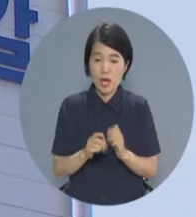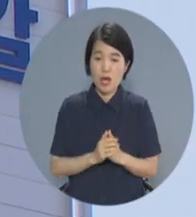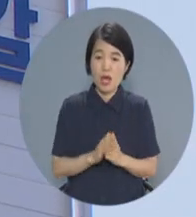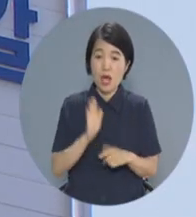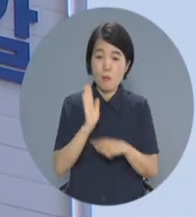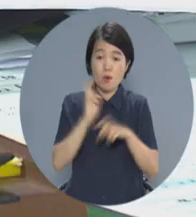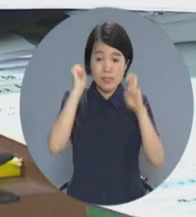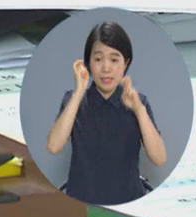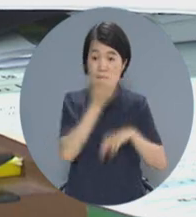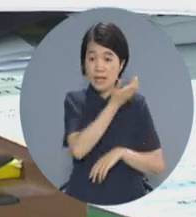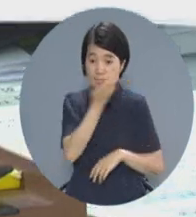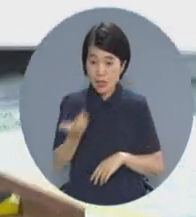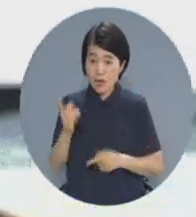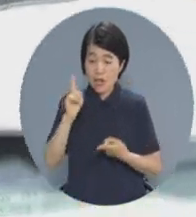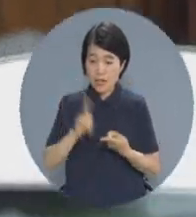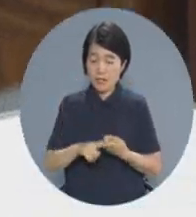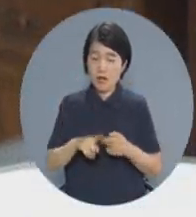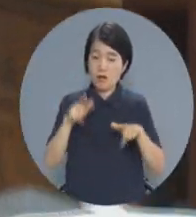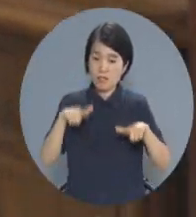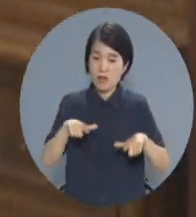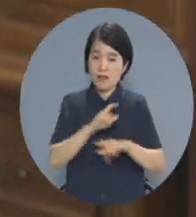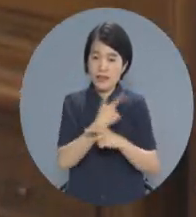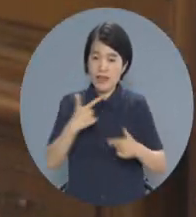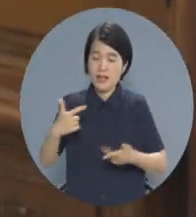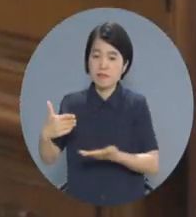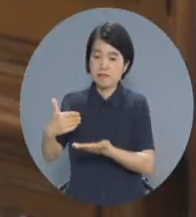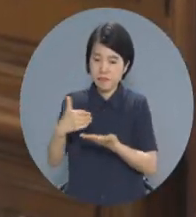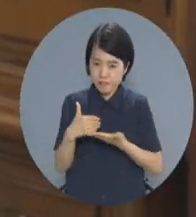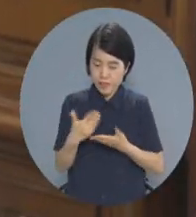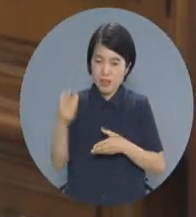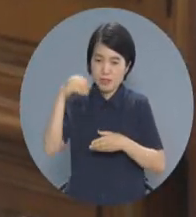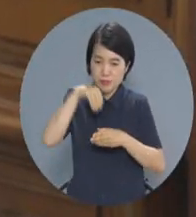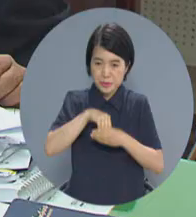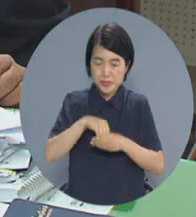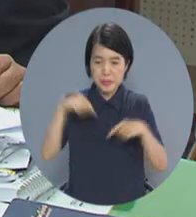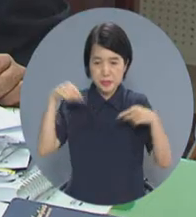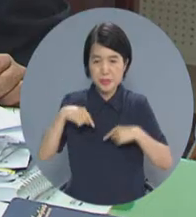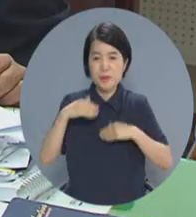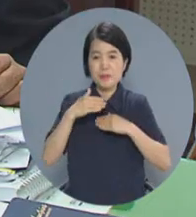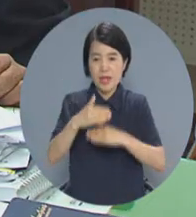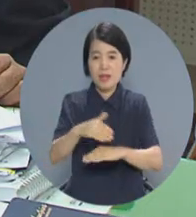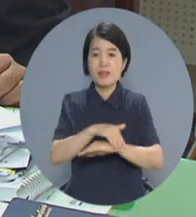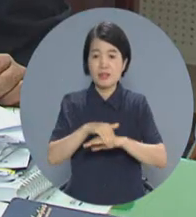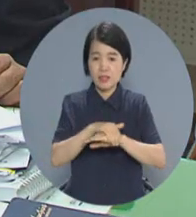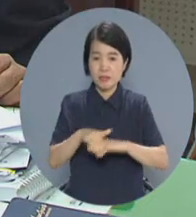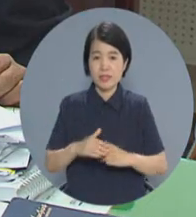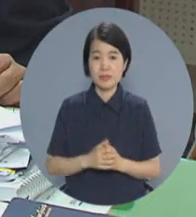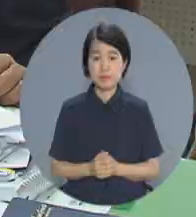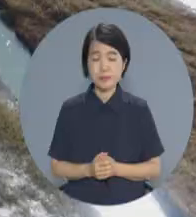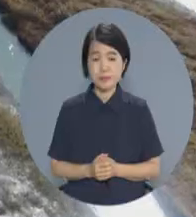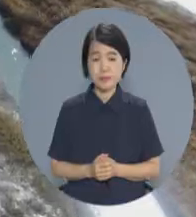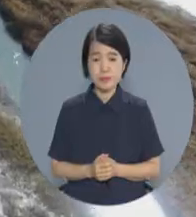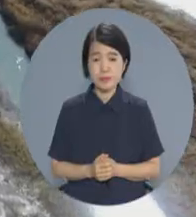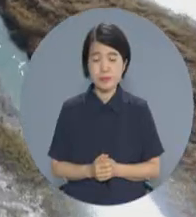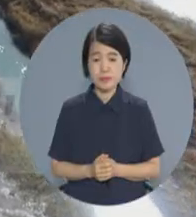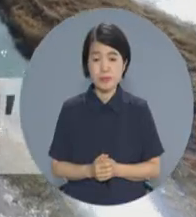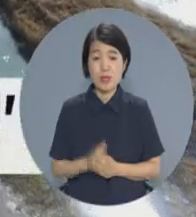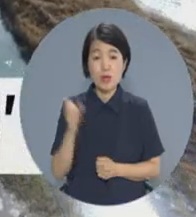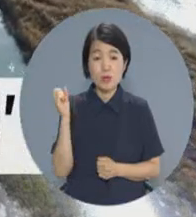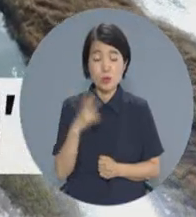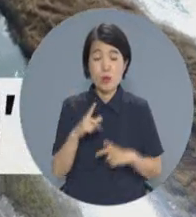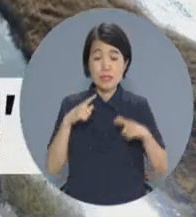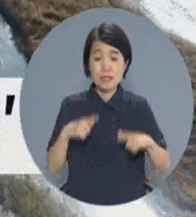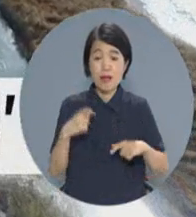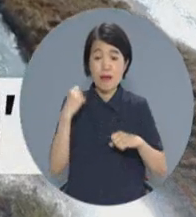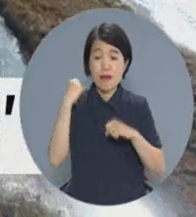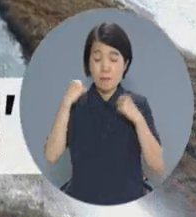이전 요구 등 지역사회의 다양한 의견들을 적극 반영해 협의를 이어나간다는 방침입니다. 그러면서 지역에